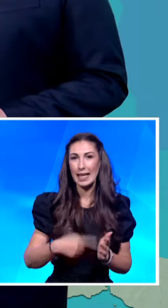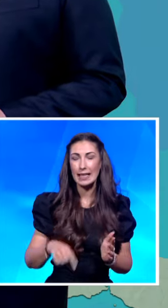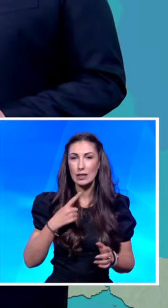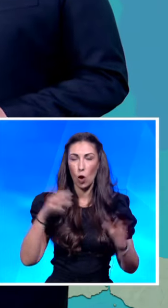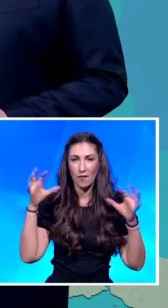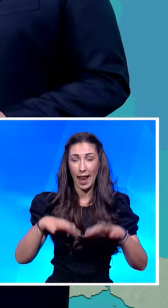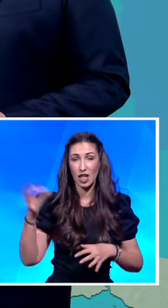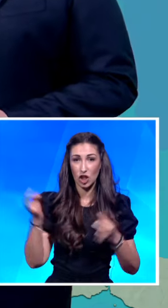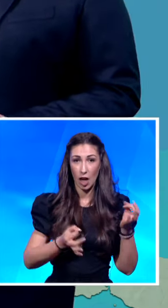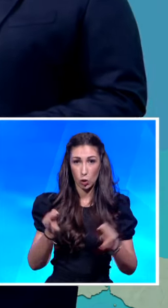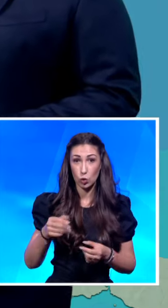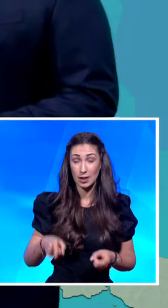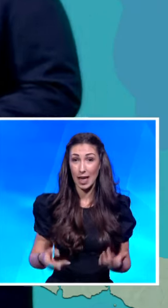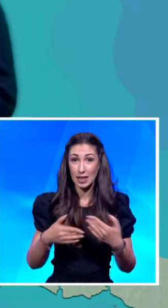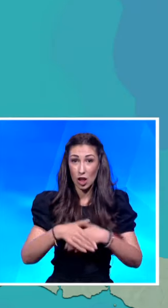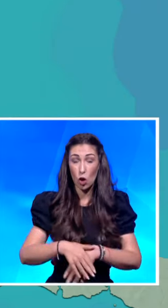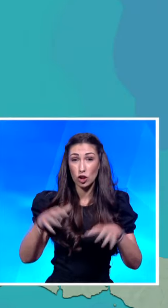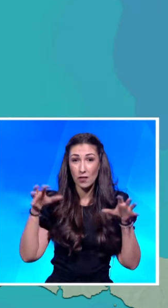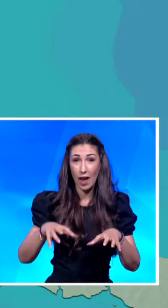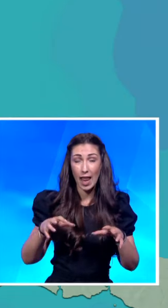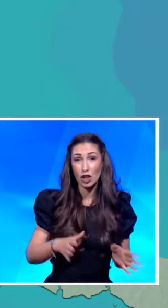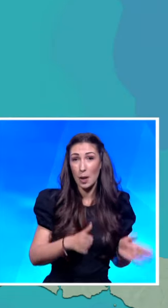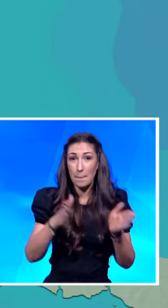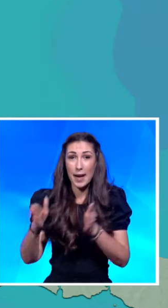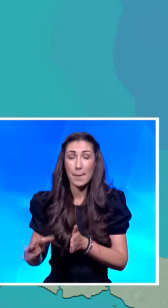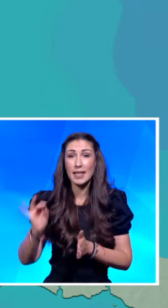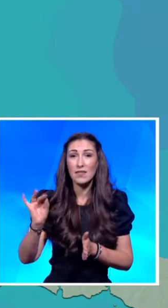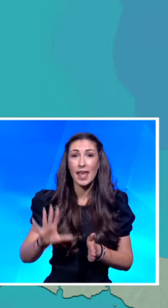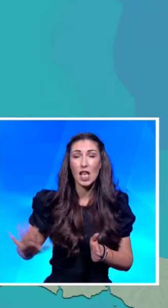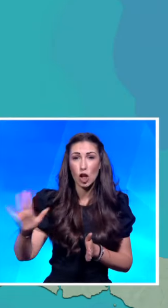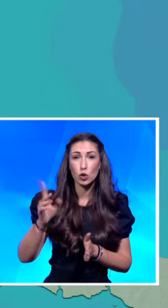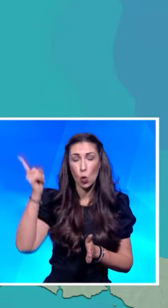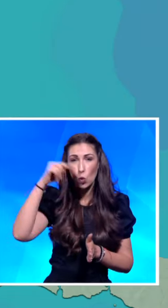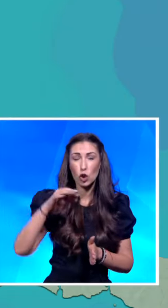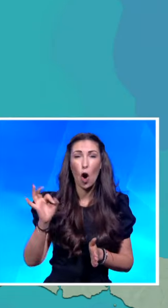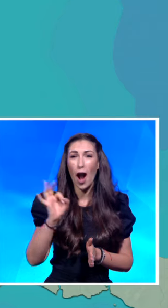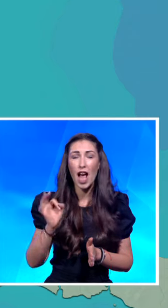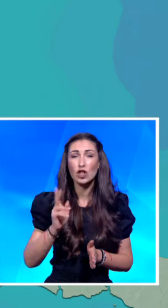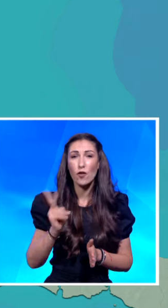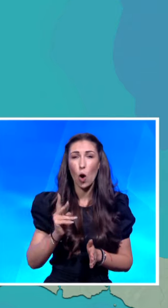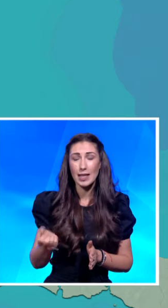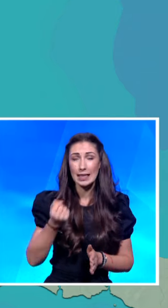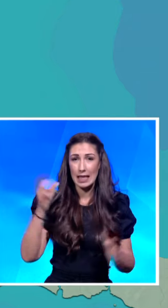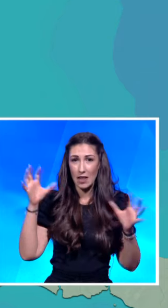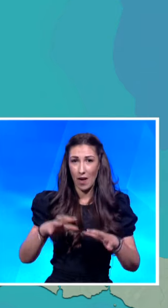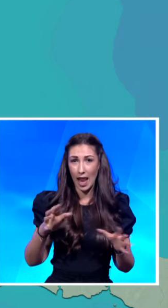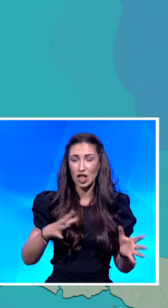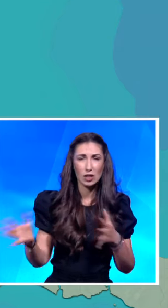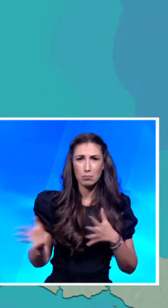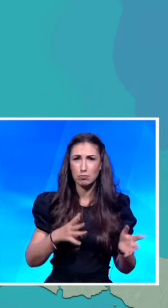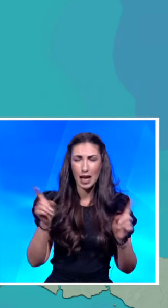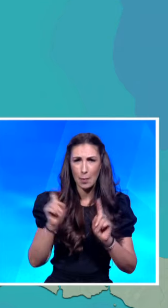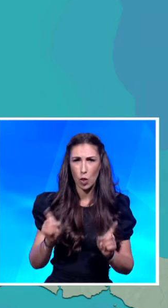и градушки. Тази нощ валежната зона ще се премести на изток и утре оранжев код за интензивни дъждове, грамотевични бури и